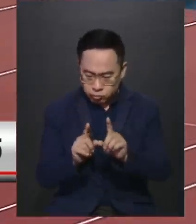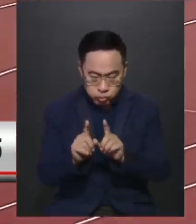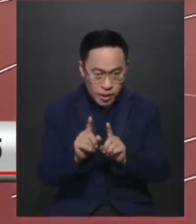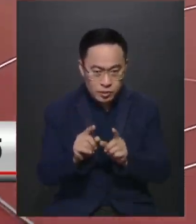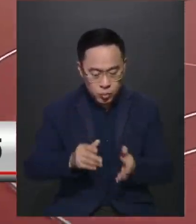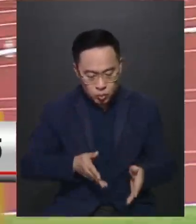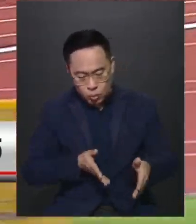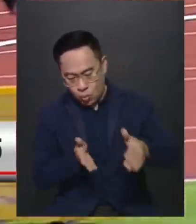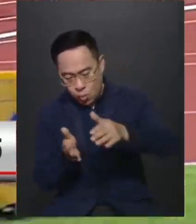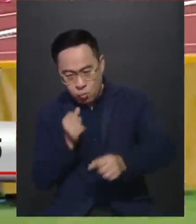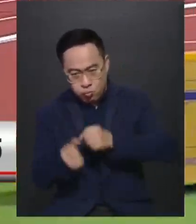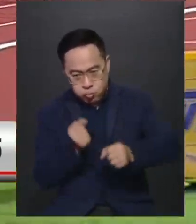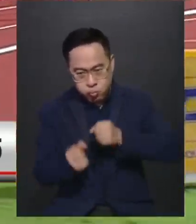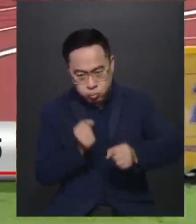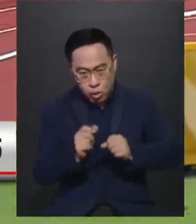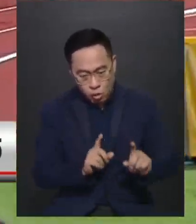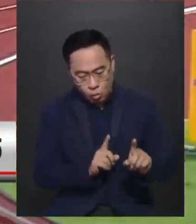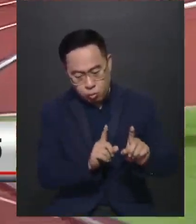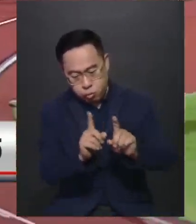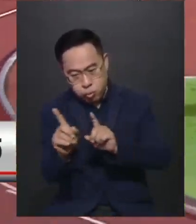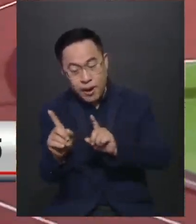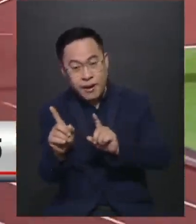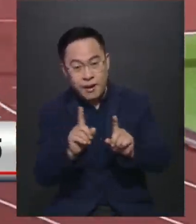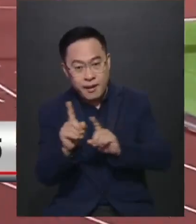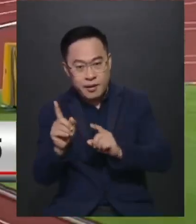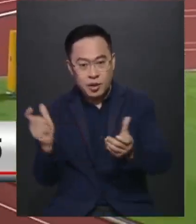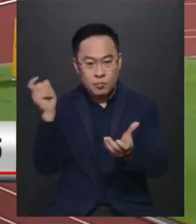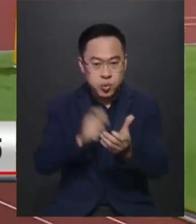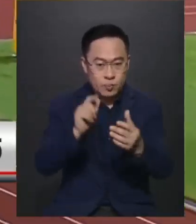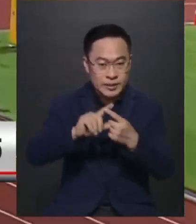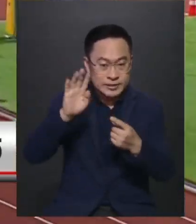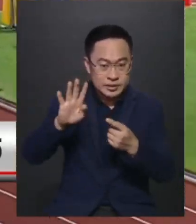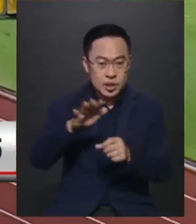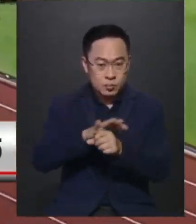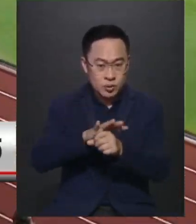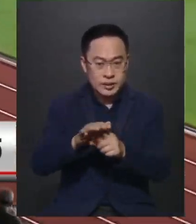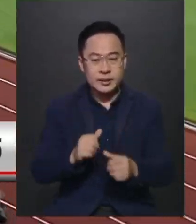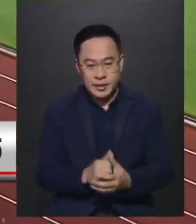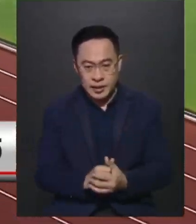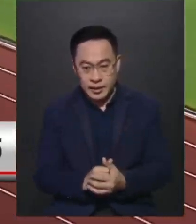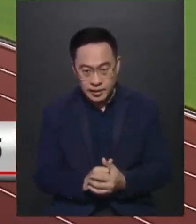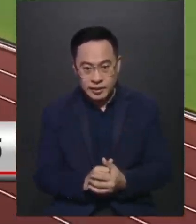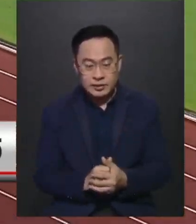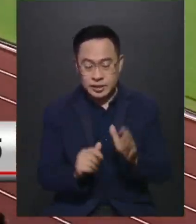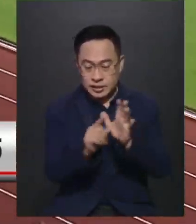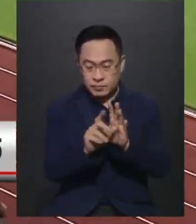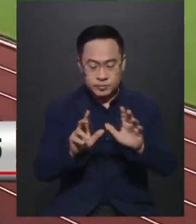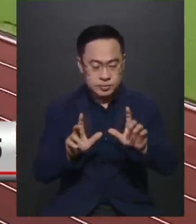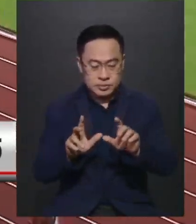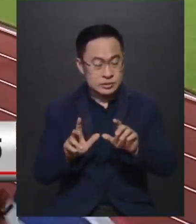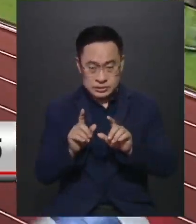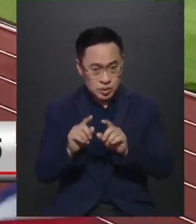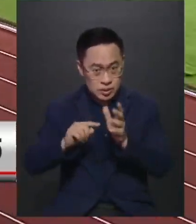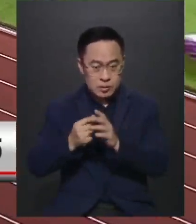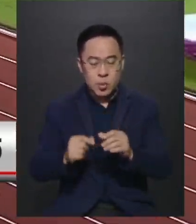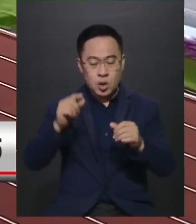ค้งนี่ถือว่าทำได้ดีมากแล้วดูจังหวะที่จ่ายให้กับภูริพลส่งไม้นี่จากสาตอนแรกอะเข้ามาเป็นอันดับ3แต่ตอนส่ง